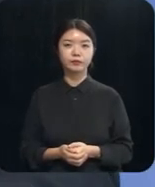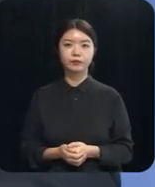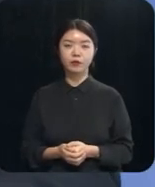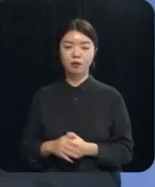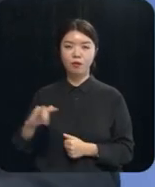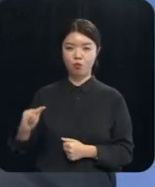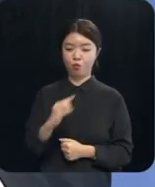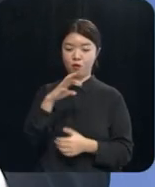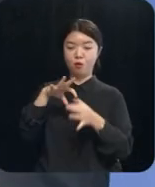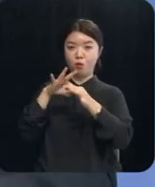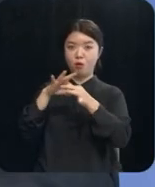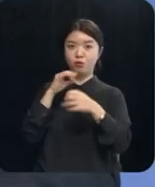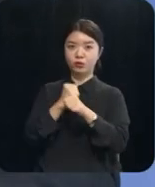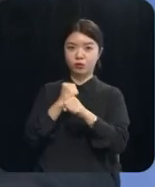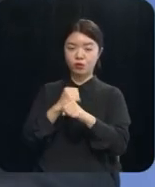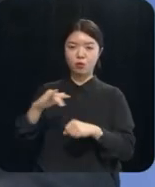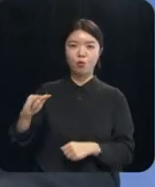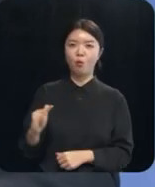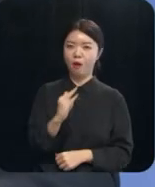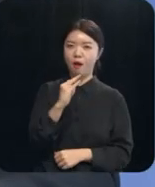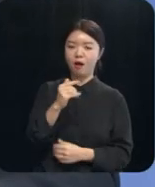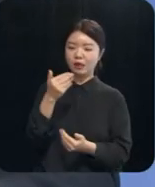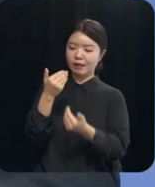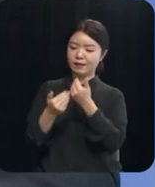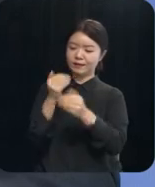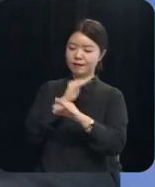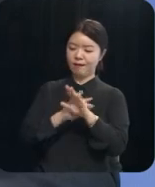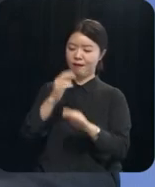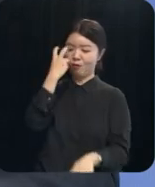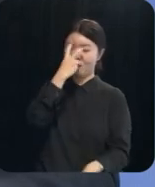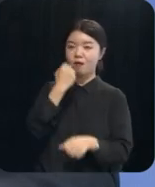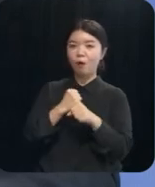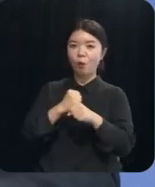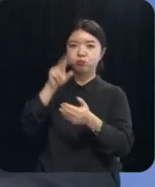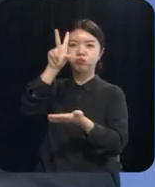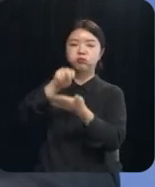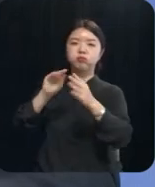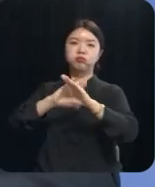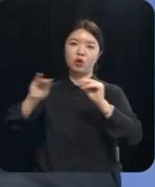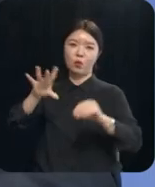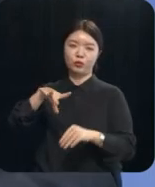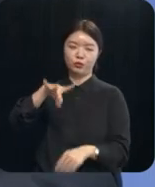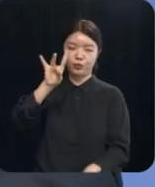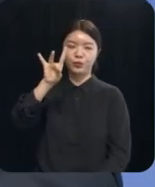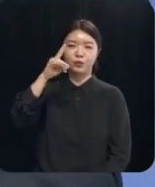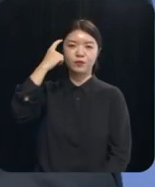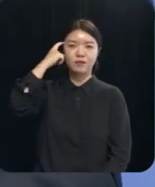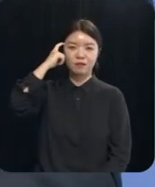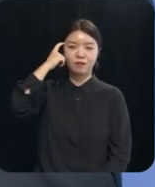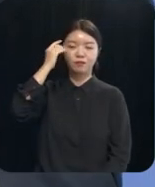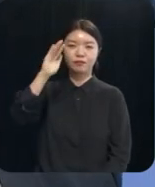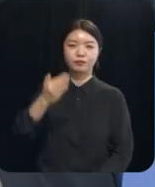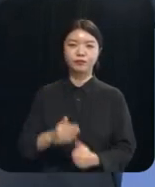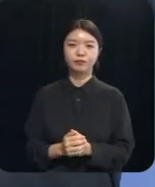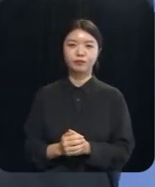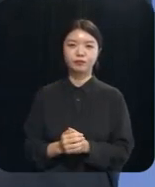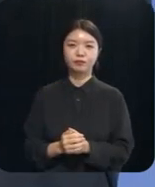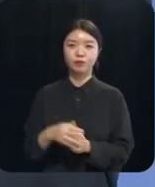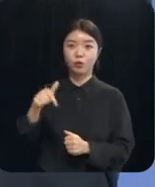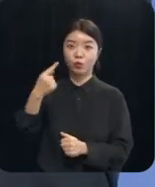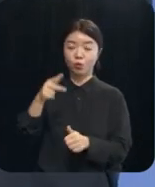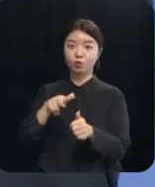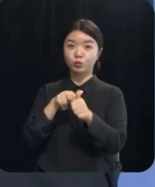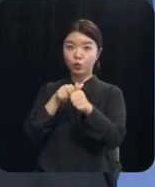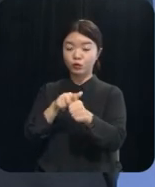공항에 관련되어서는 공항이 갈등을 잘 관리하고 문제를 해결하는 것이 우선이라고 생각해 왔습니다. 고기철